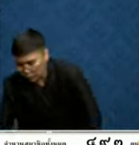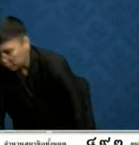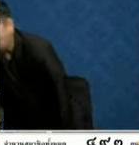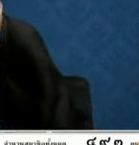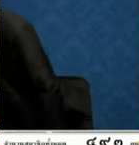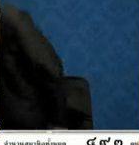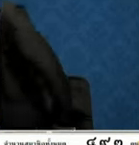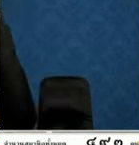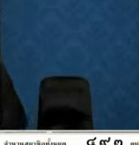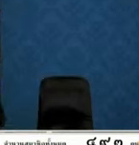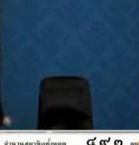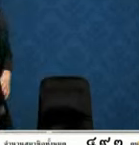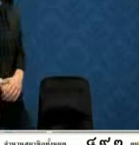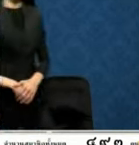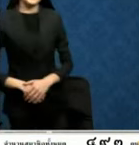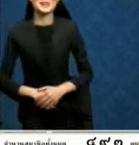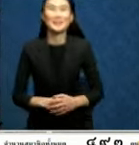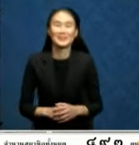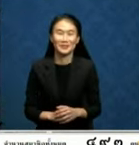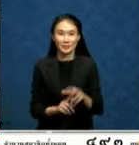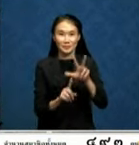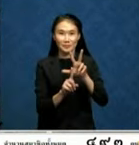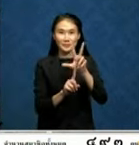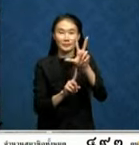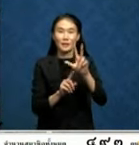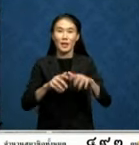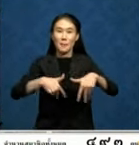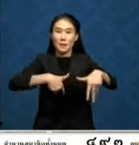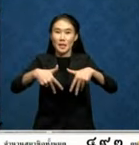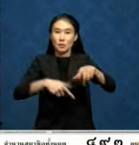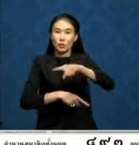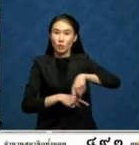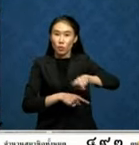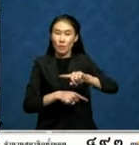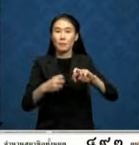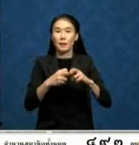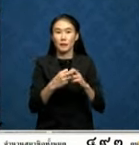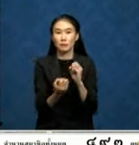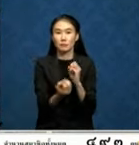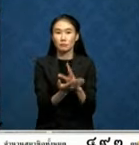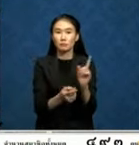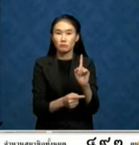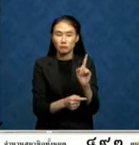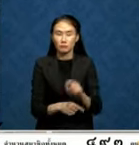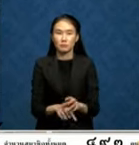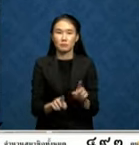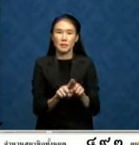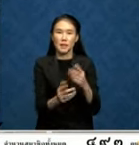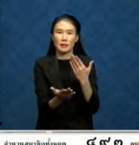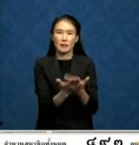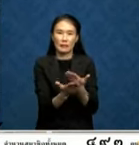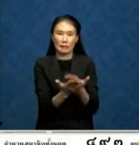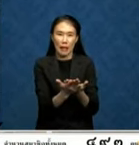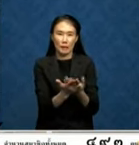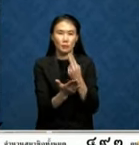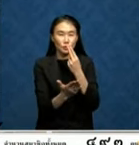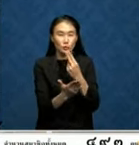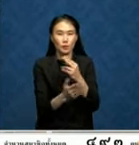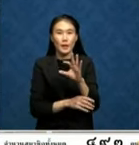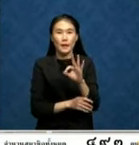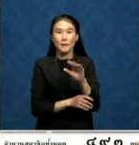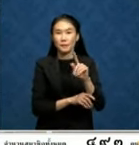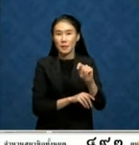าชนที่ได้รับผลกระทบอันเกิดจากค่าไฟซึ่งมีค่า FT ที่ประ